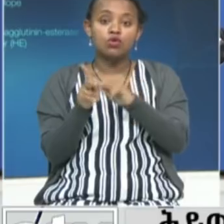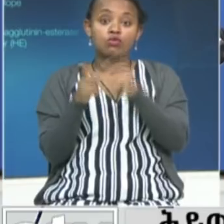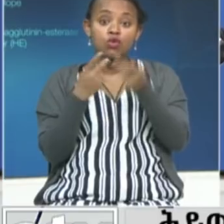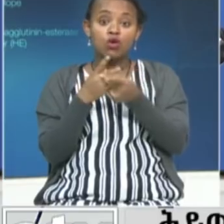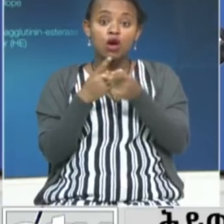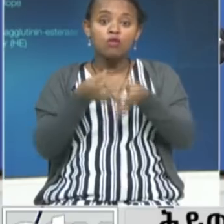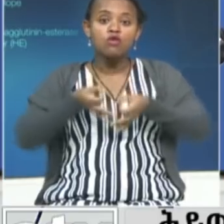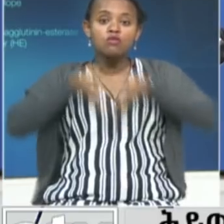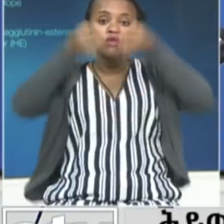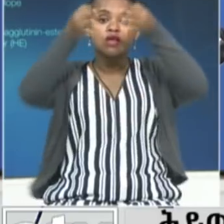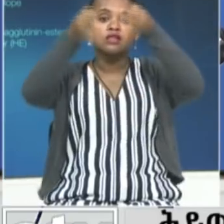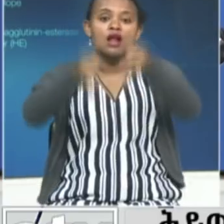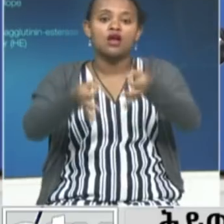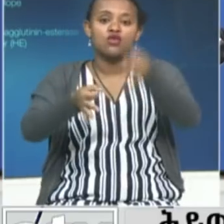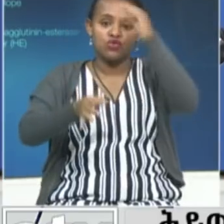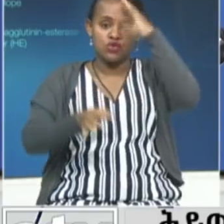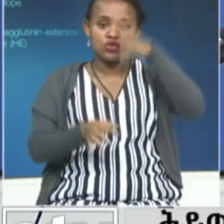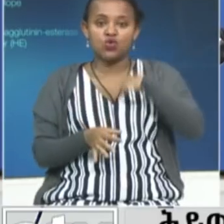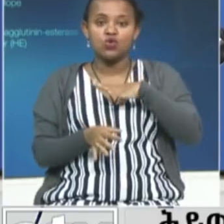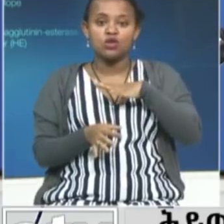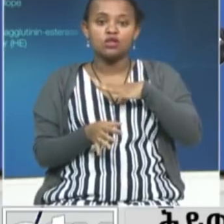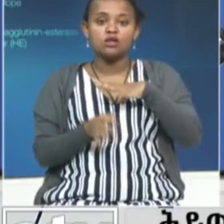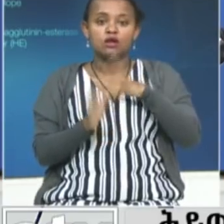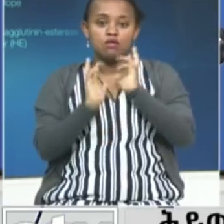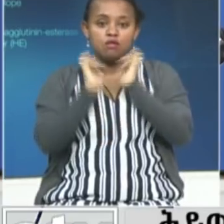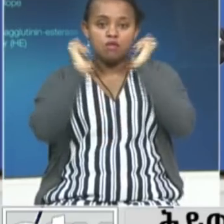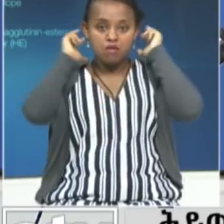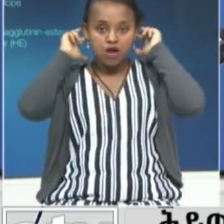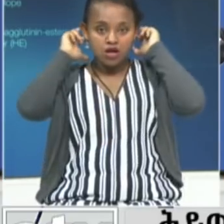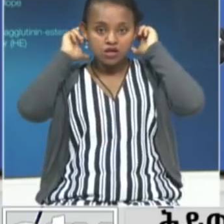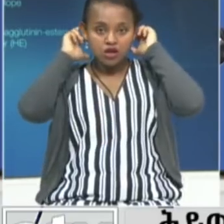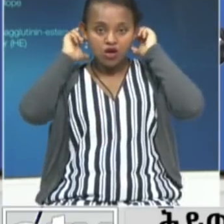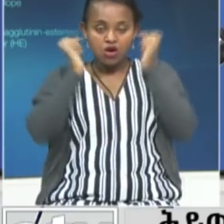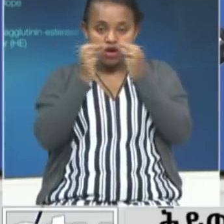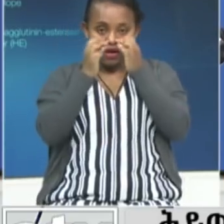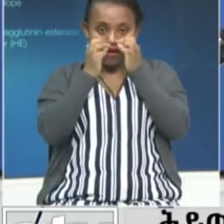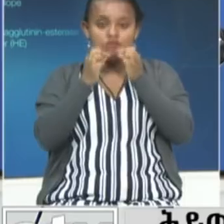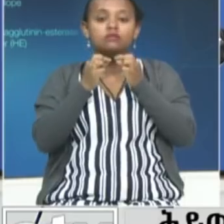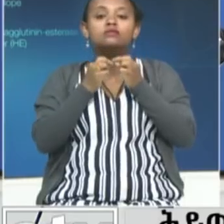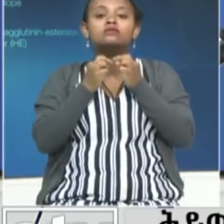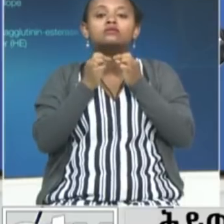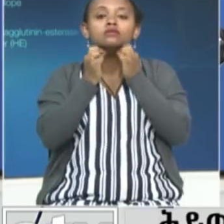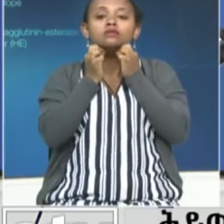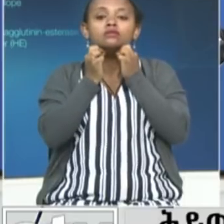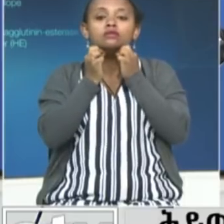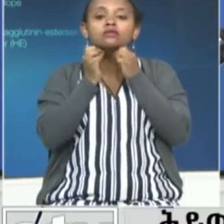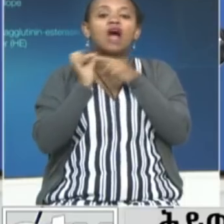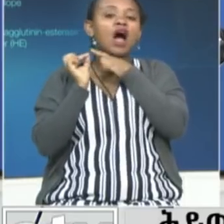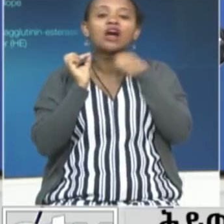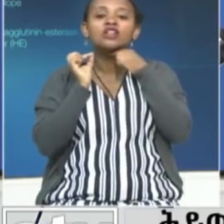ፕሮግራሙን የሚያስተላልፉ ሰዎች ማስኩን አውርደው ታገጫቸው ላይ አድርገው